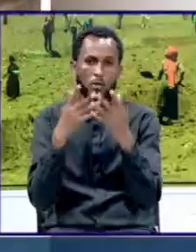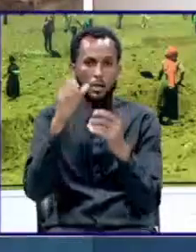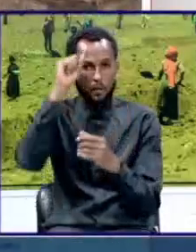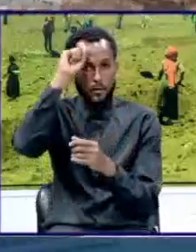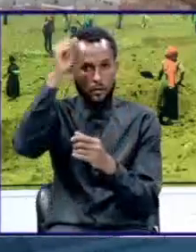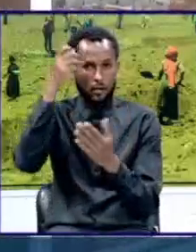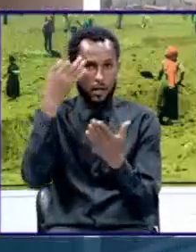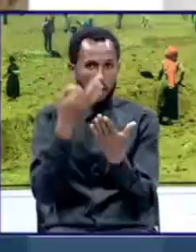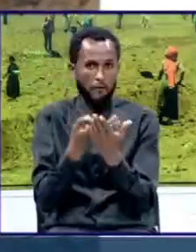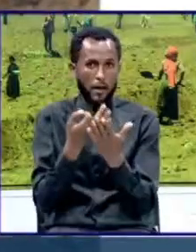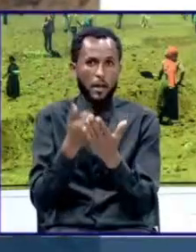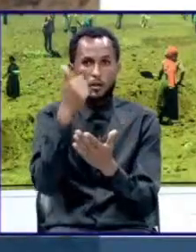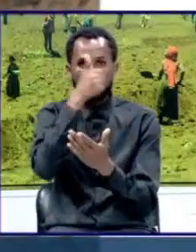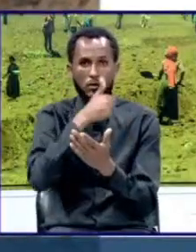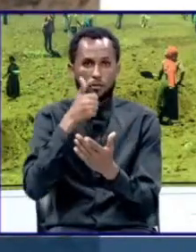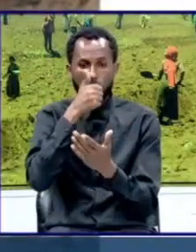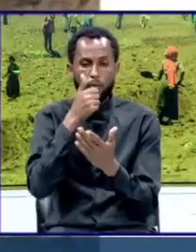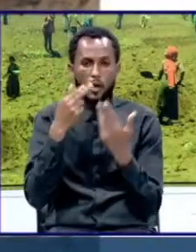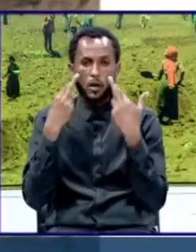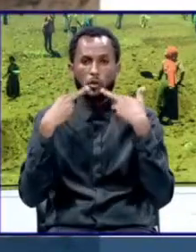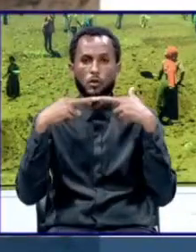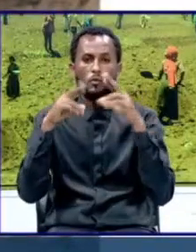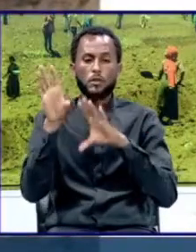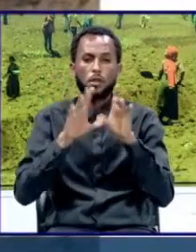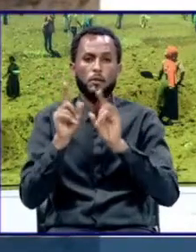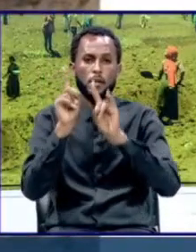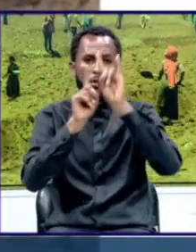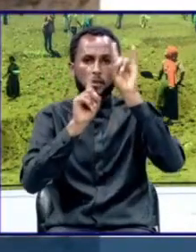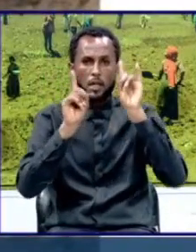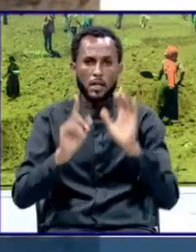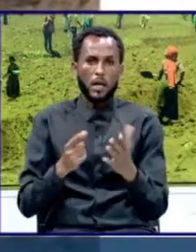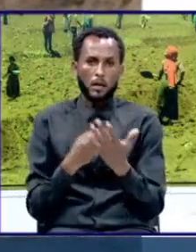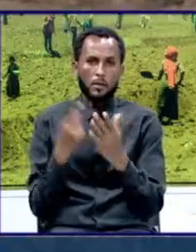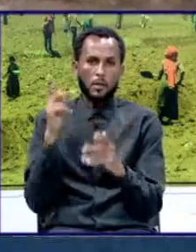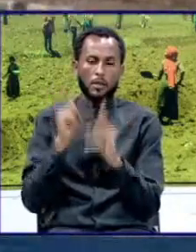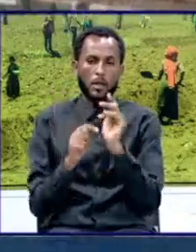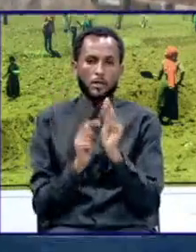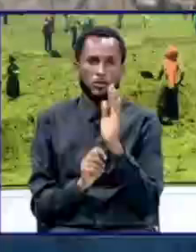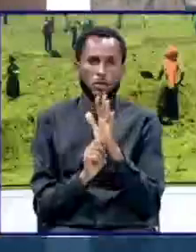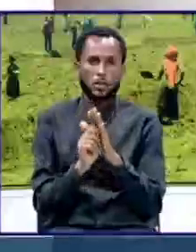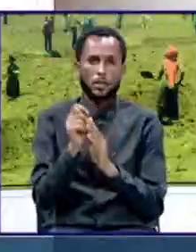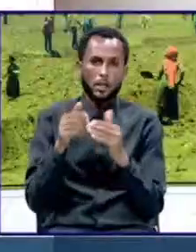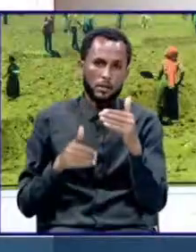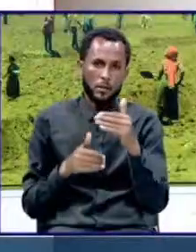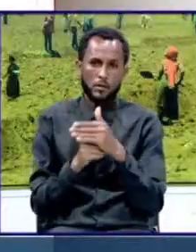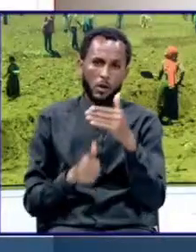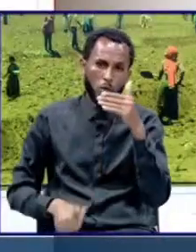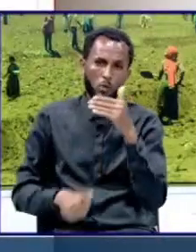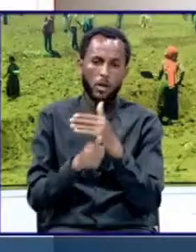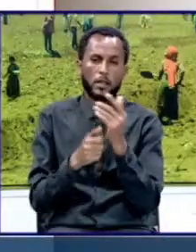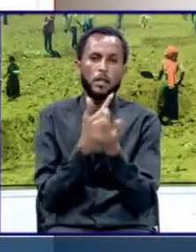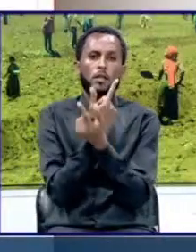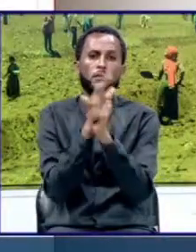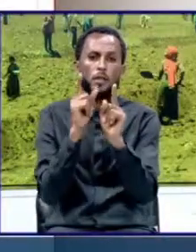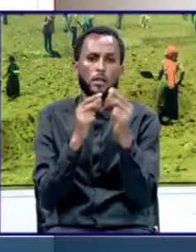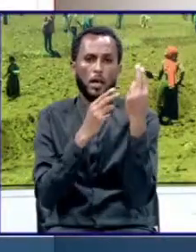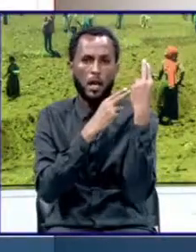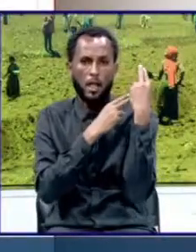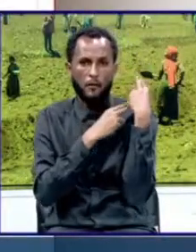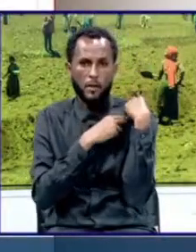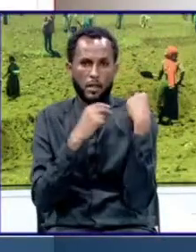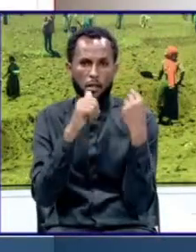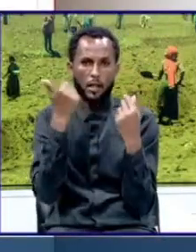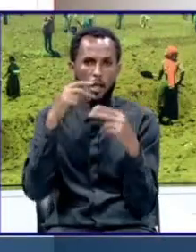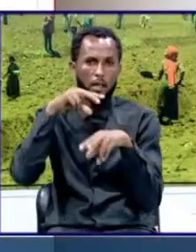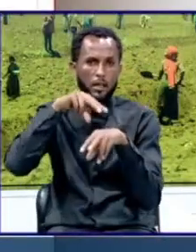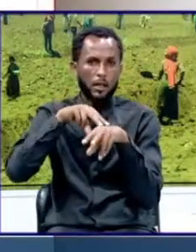ንሚኒስትር ፋይናንስ ኢትዮጵያ ፀሪሑ ዝፀብፀበቲ ማእኸን ዜና ኣብ ልዕሊ ደቂ ኣንስትዮ ትግራይ ዝበፅሐ ጉድኣት ንምሕዋይ ድማ ሓላፍነት ንካልእ